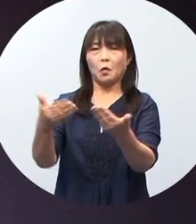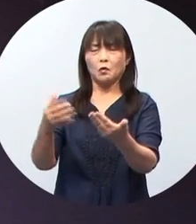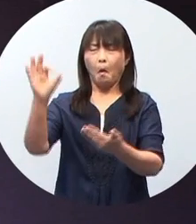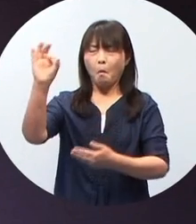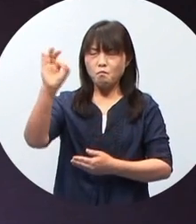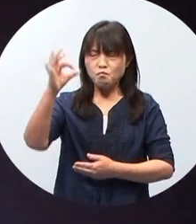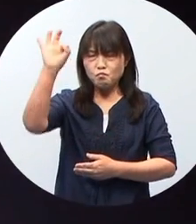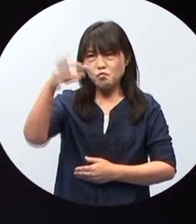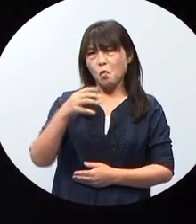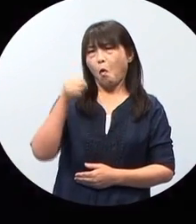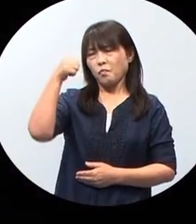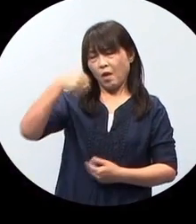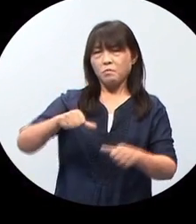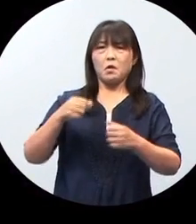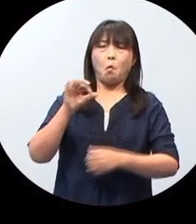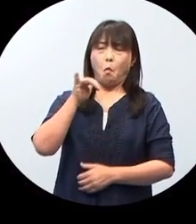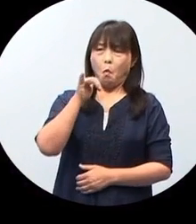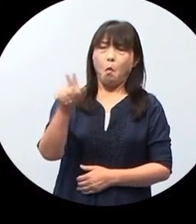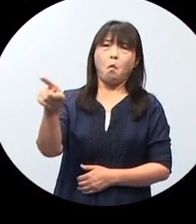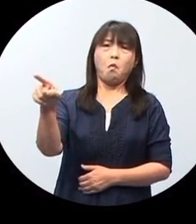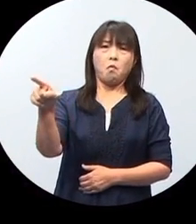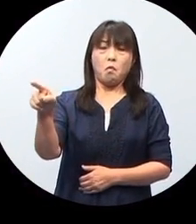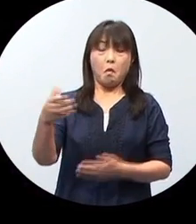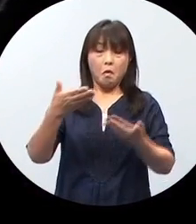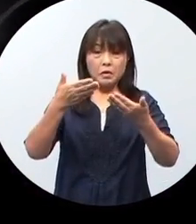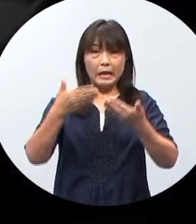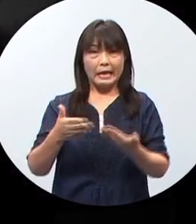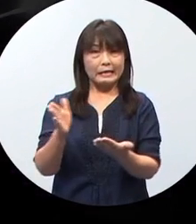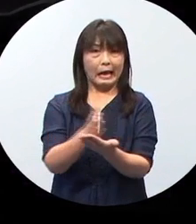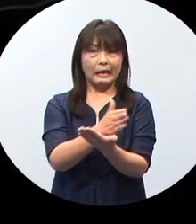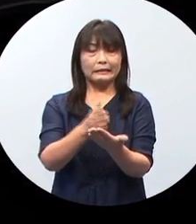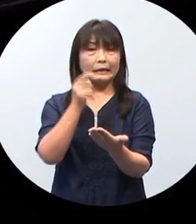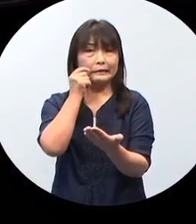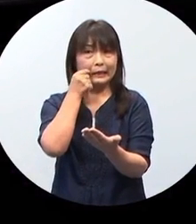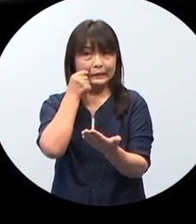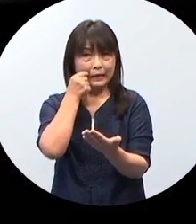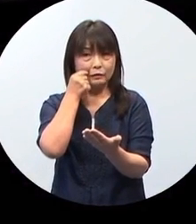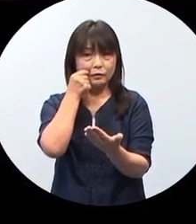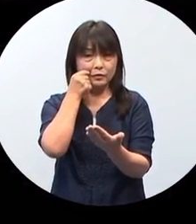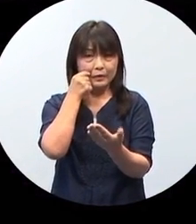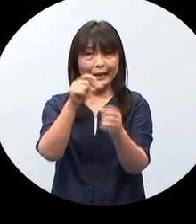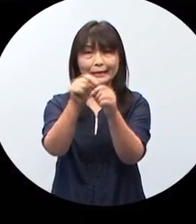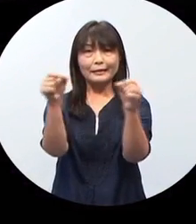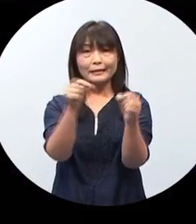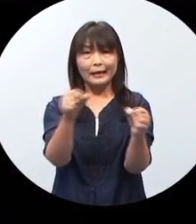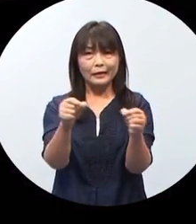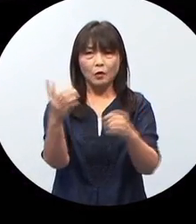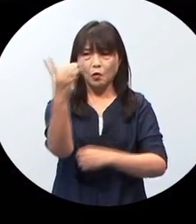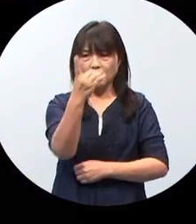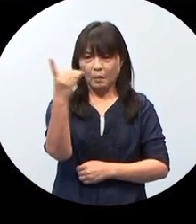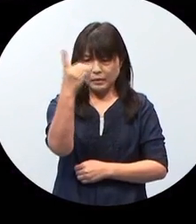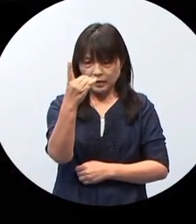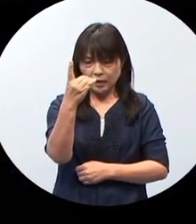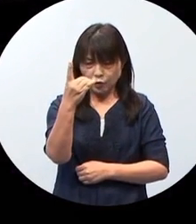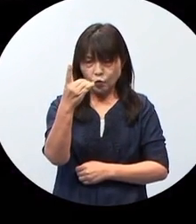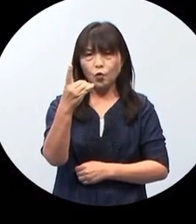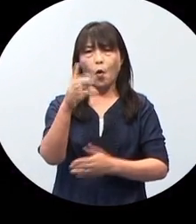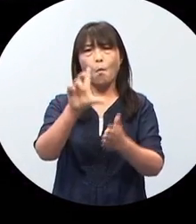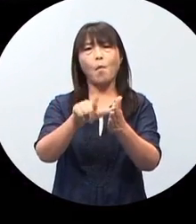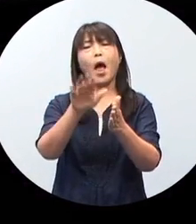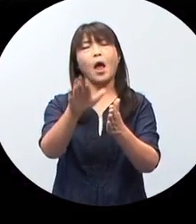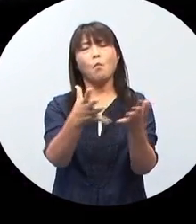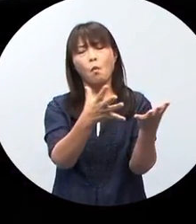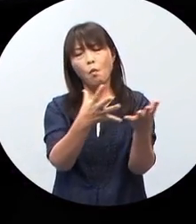手の物です。冷静な判断ができないよう誘導されて、なんてことも多いようです。